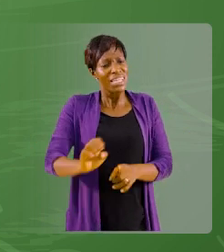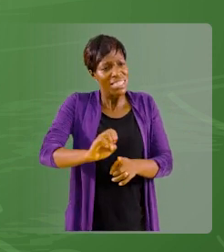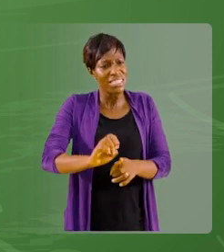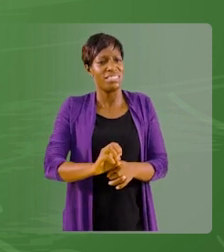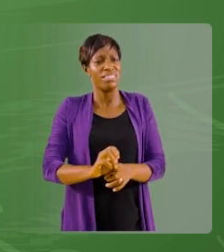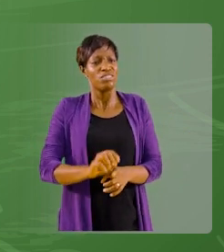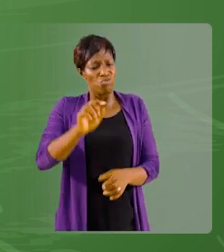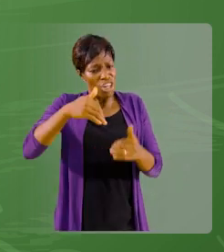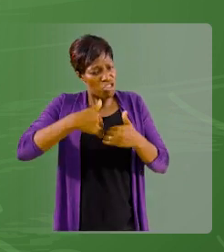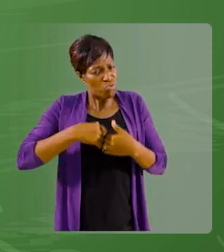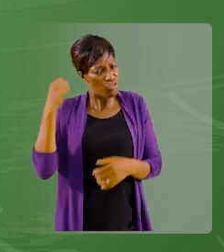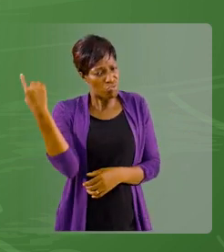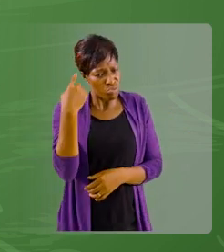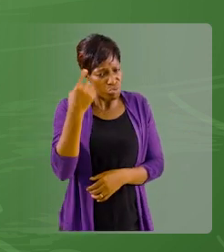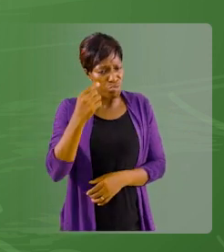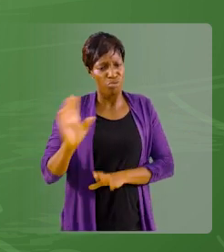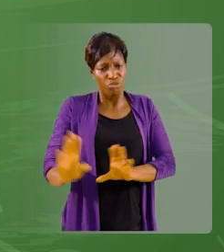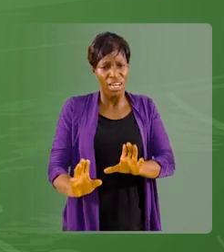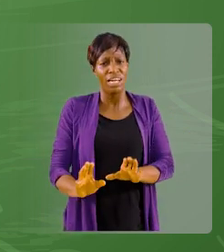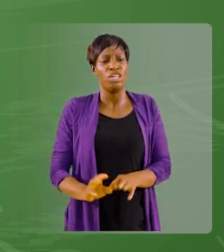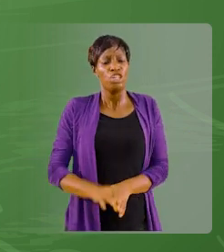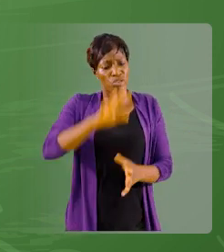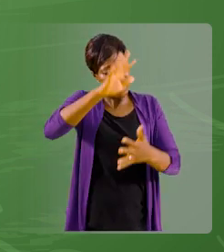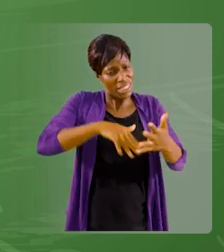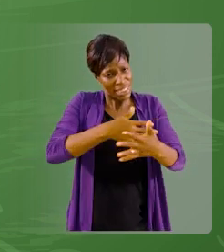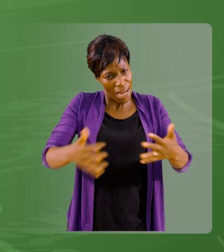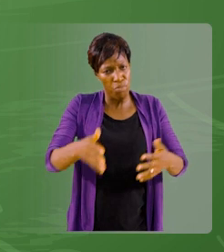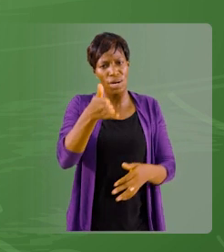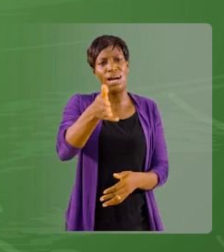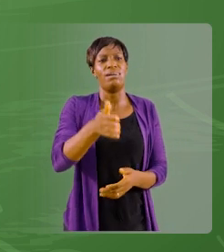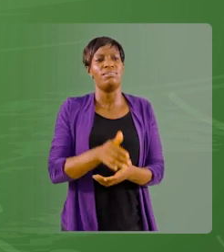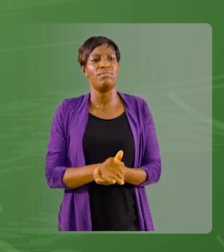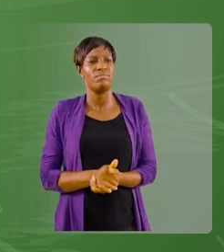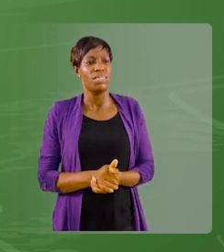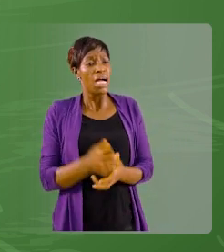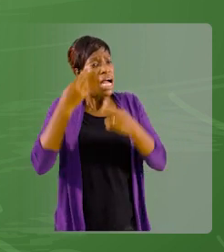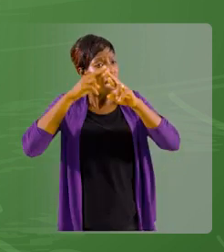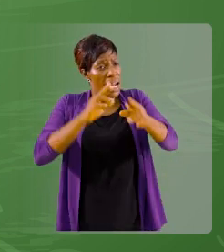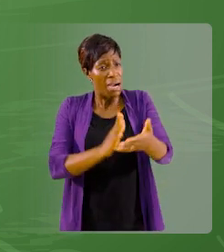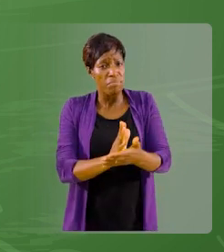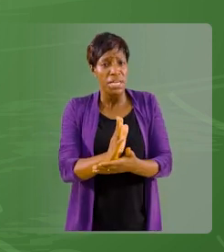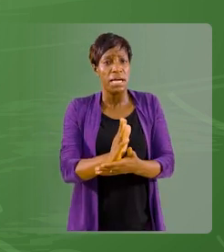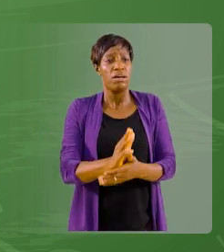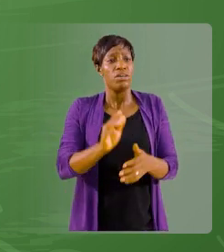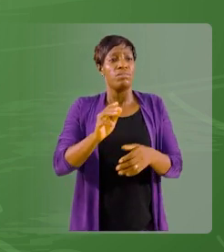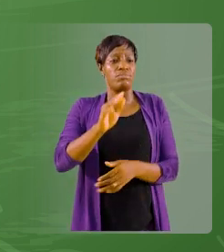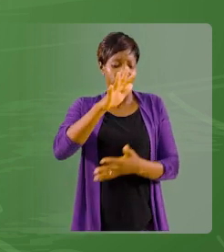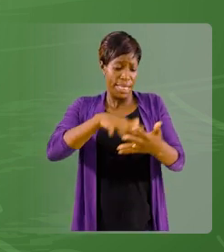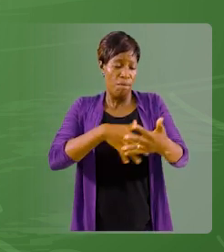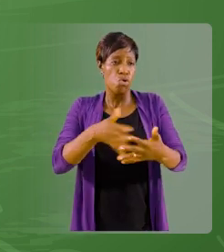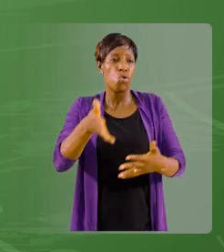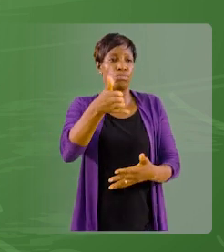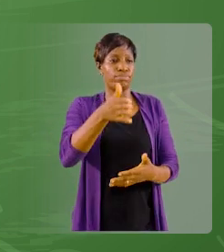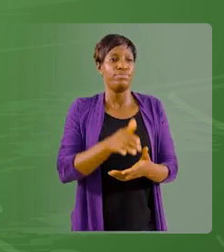tableau d'unité de mesure d'air. Bien, regardez bien ce tableau. Nous